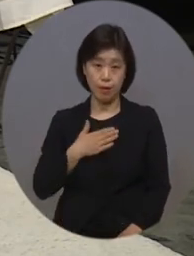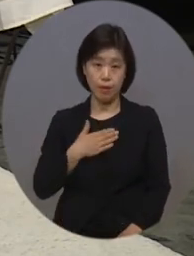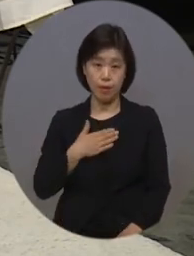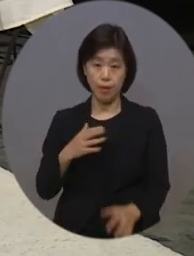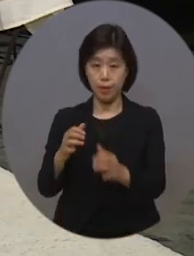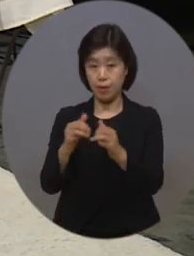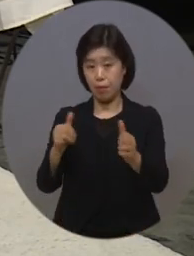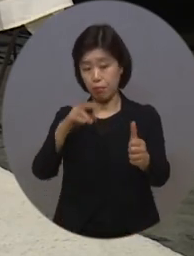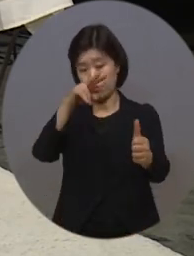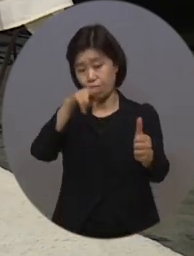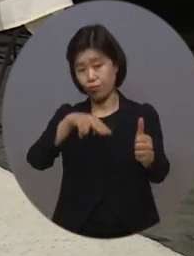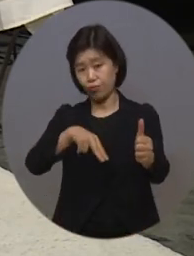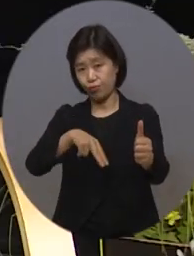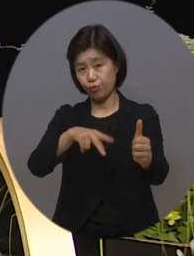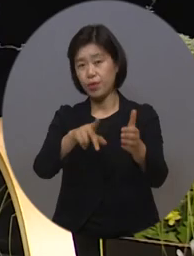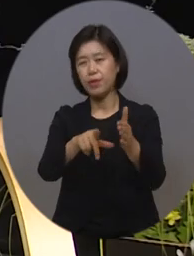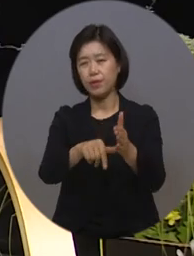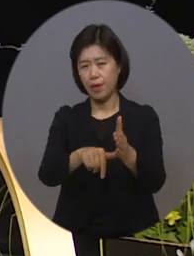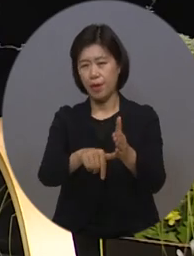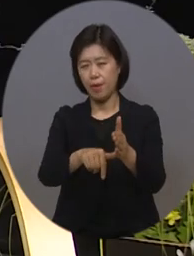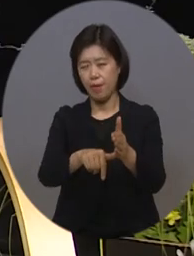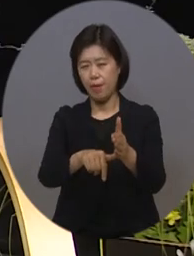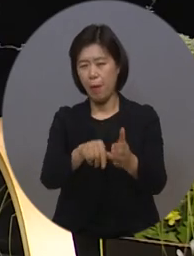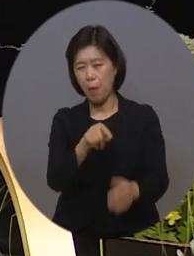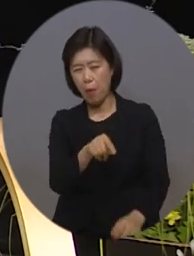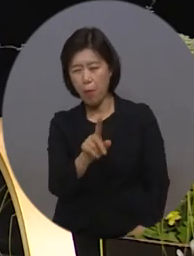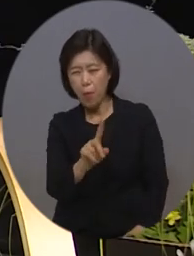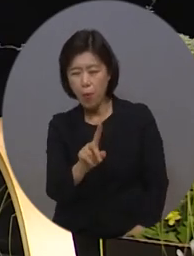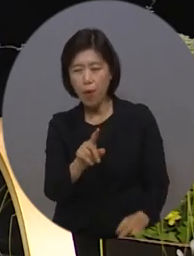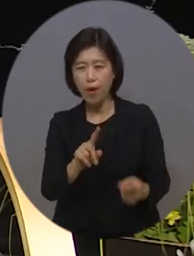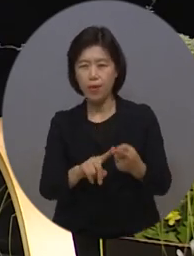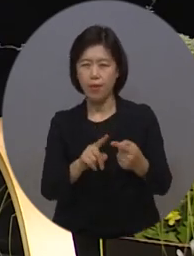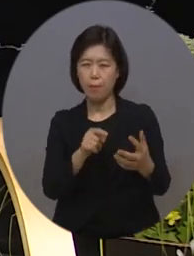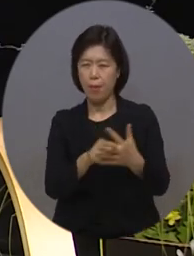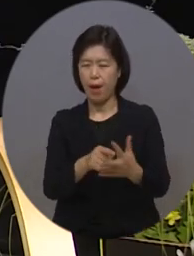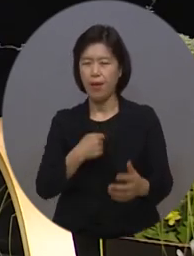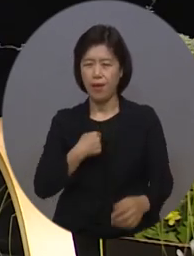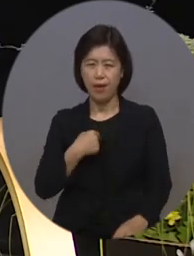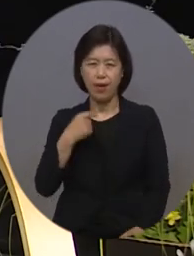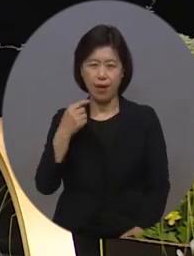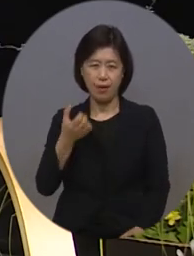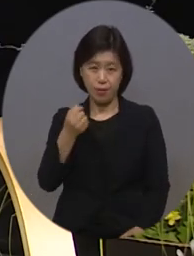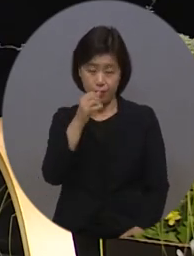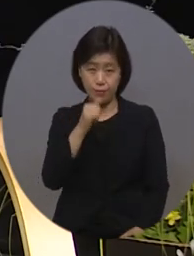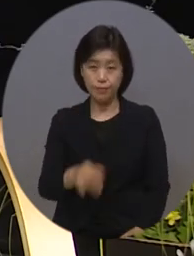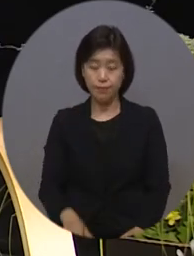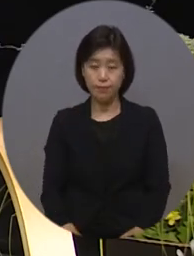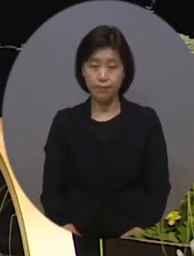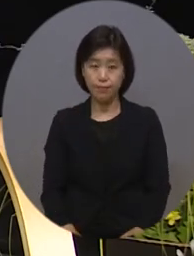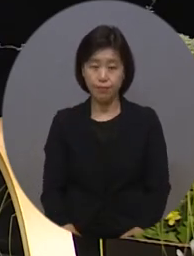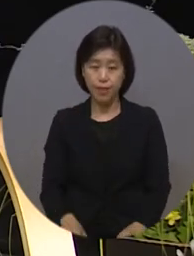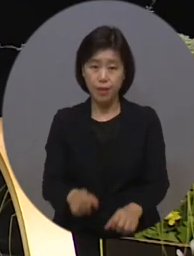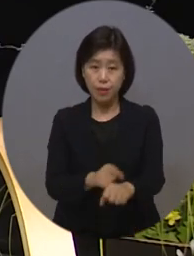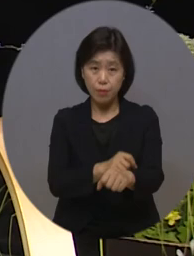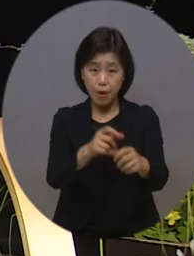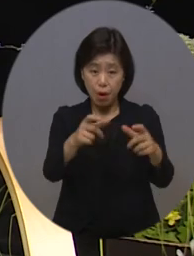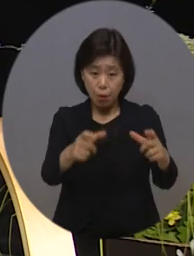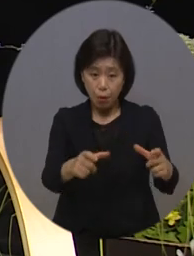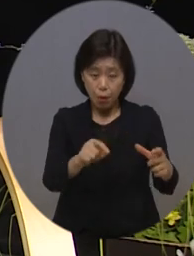사람을 판단하는 버릇이 있습니다. 특정 지역에서 허름한 차림을 보면 검소하게 살았으니 좋은 집에